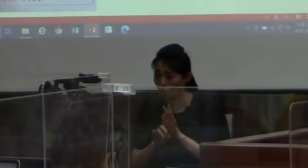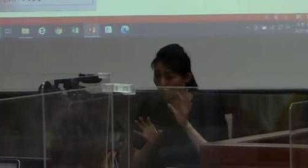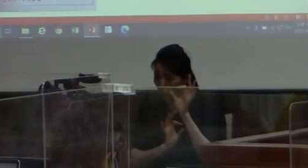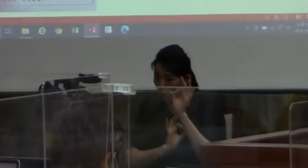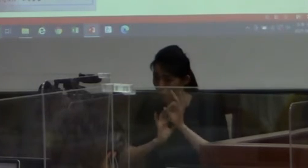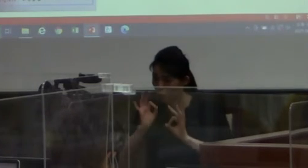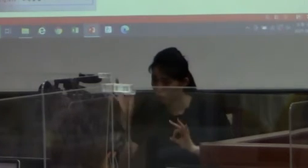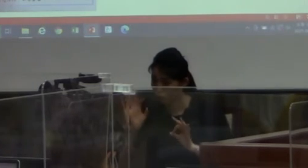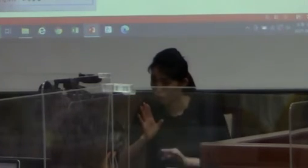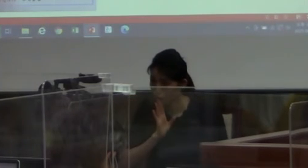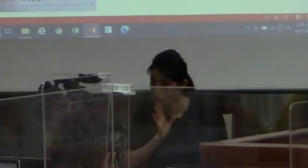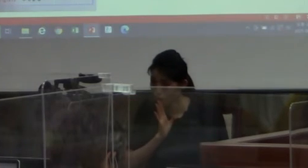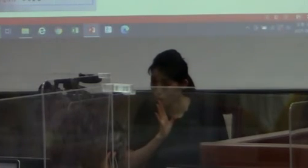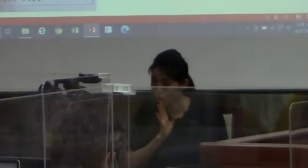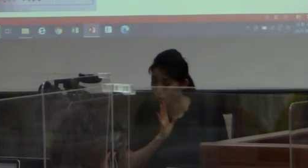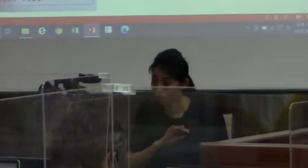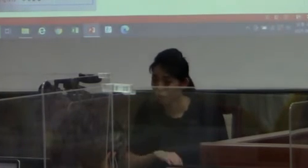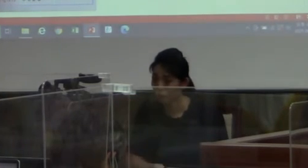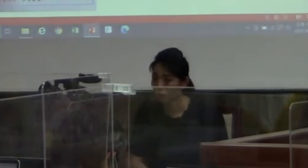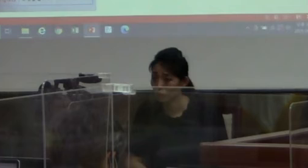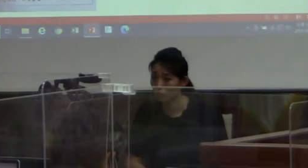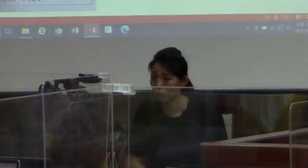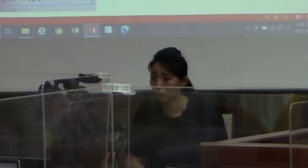것은 맞죠?